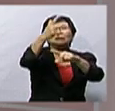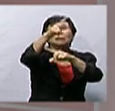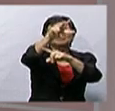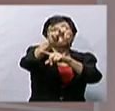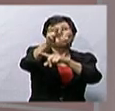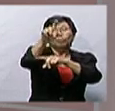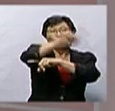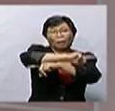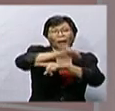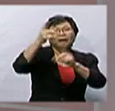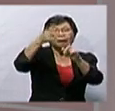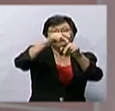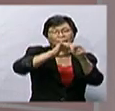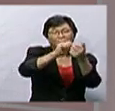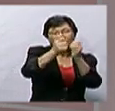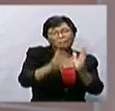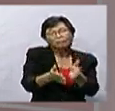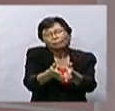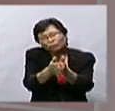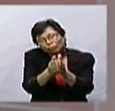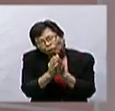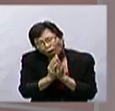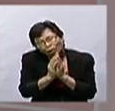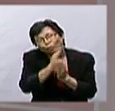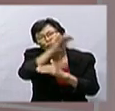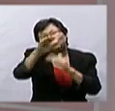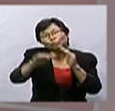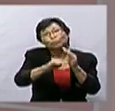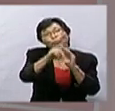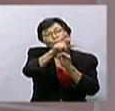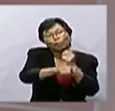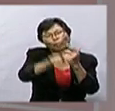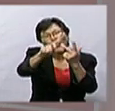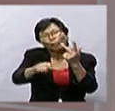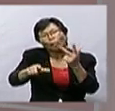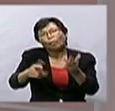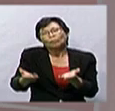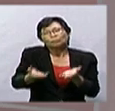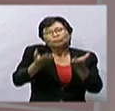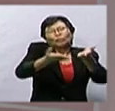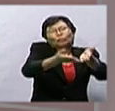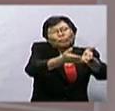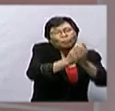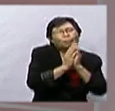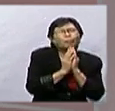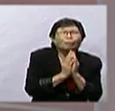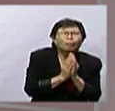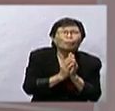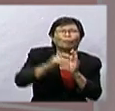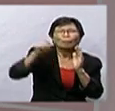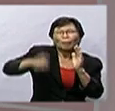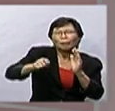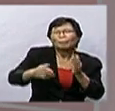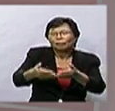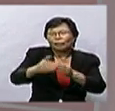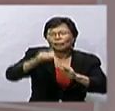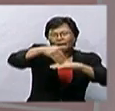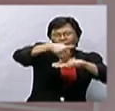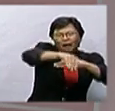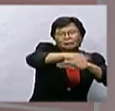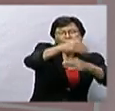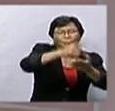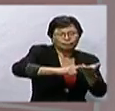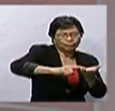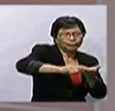hari kepada atlet berkenaan membuat rayuan dan kesemua mereka bersetuju untuk mengemukakan rayuan di Mahkamah Rayuan yang akan dihantar pada